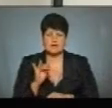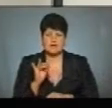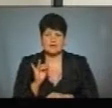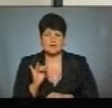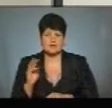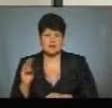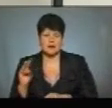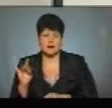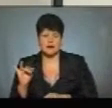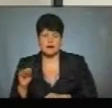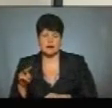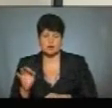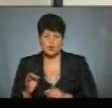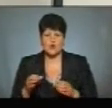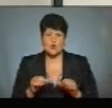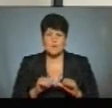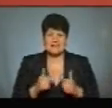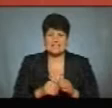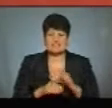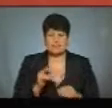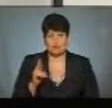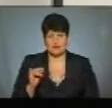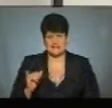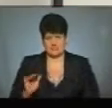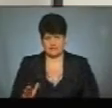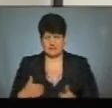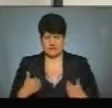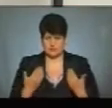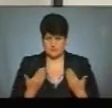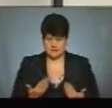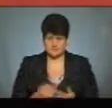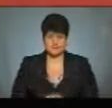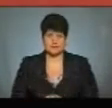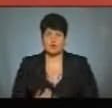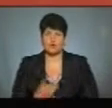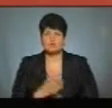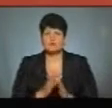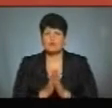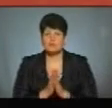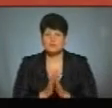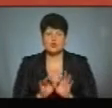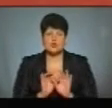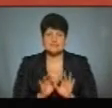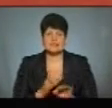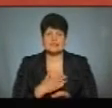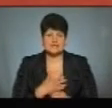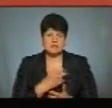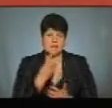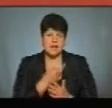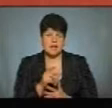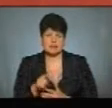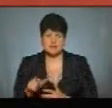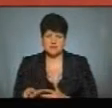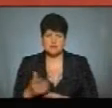правових проєктів Тернопільської організації «Комітет виборців». Я вас вітаю. Вітаю. Хочу вас попросити зараз роз'яснити нашим